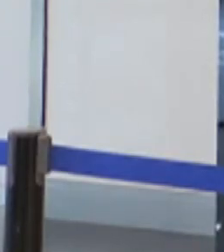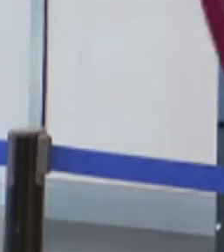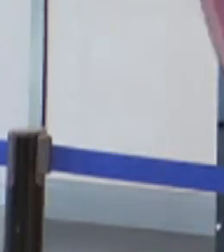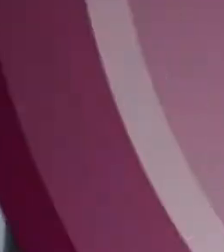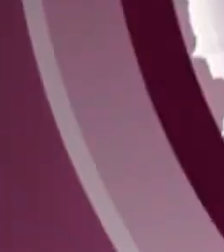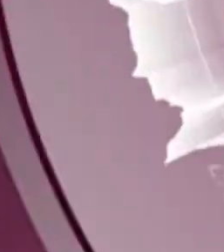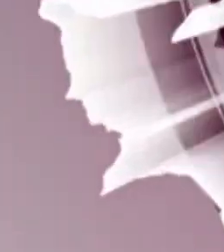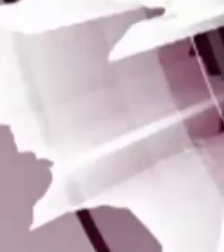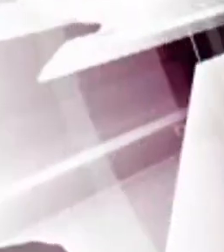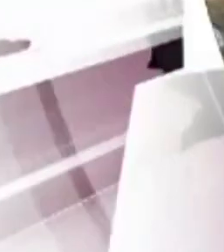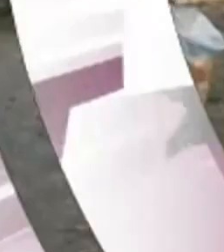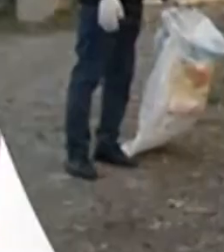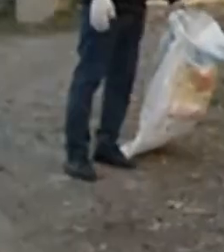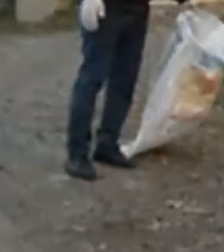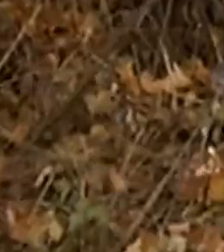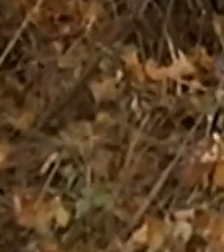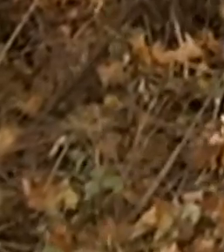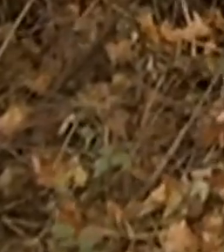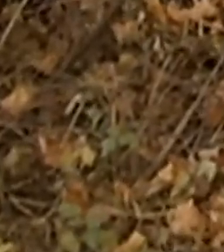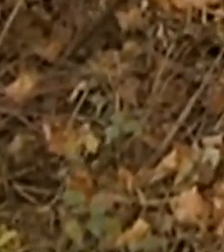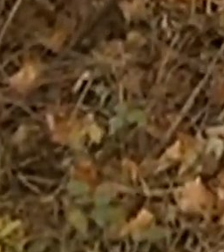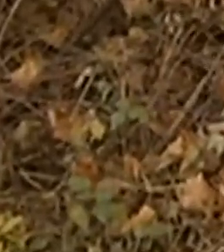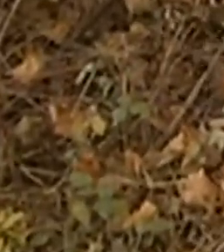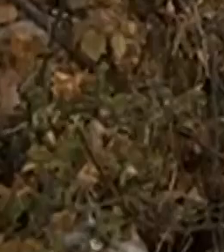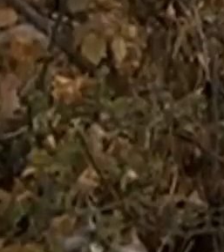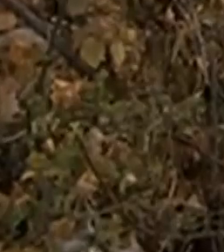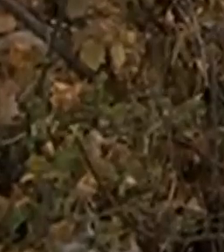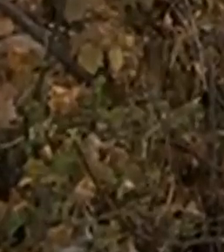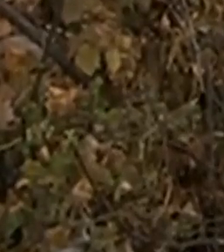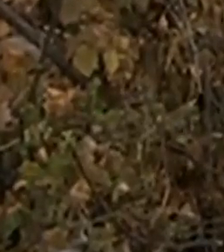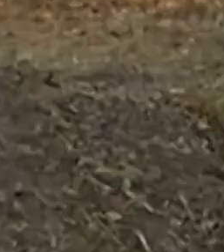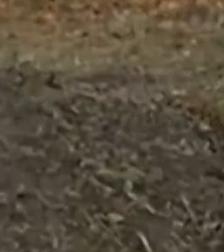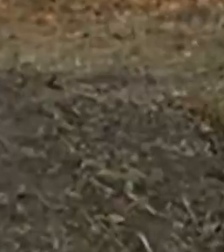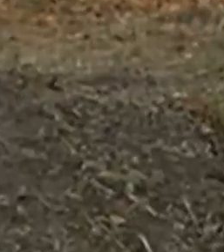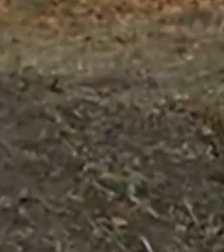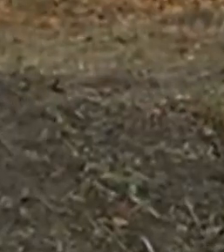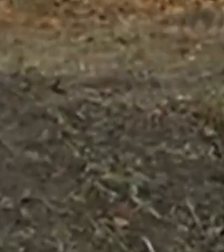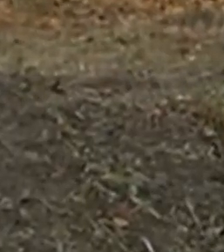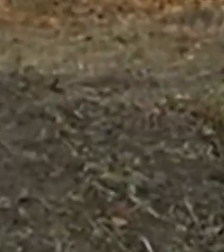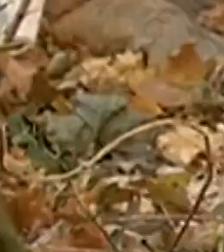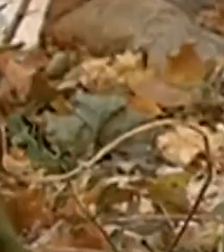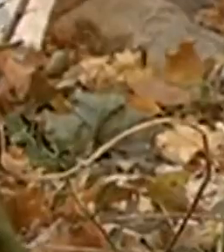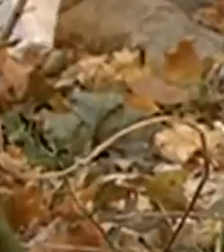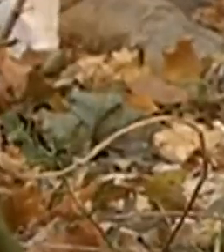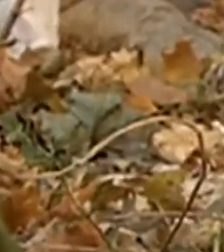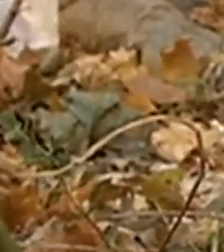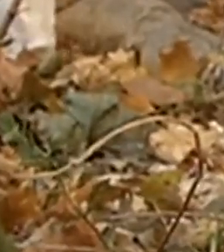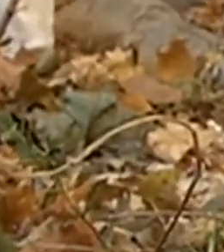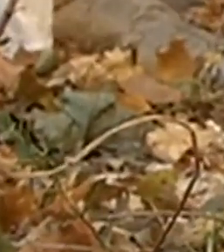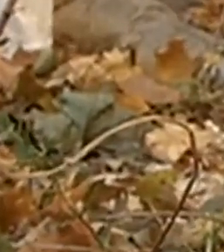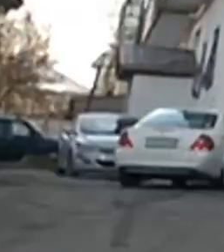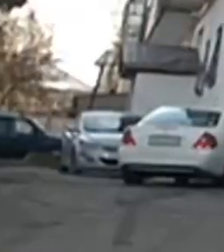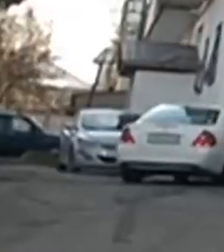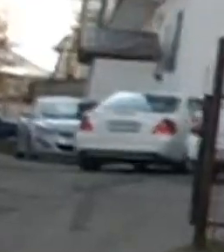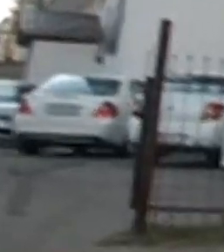человек. Новая жизнь и новые возможности. В Алматы заключенным заменяют меру пресечения на общественные